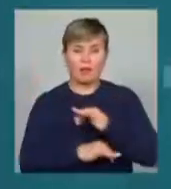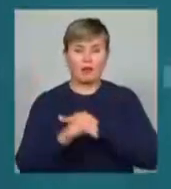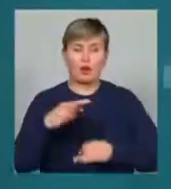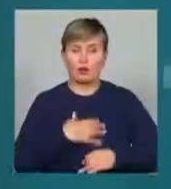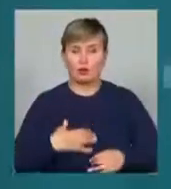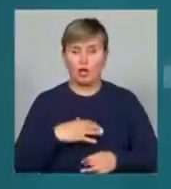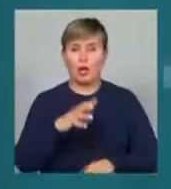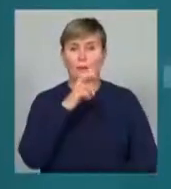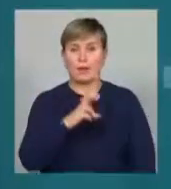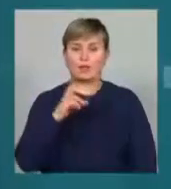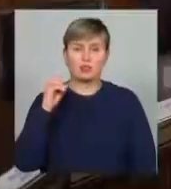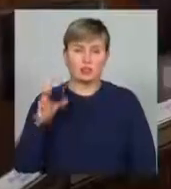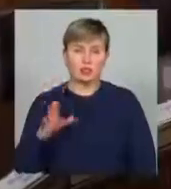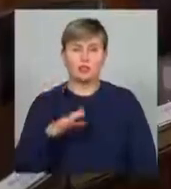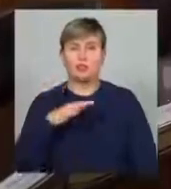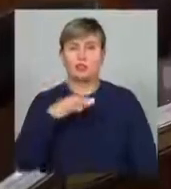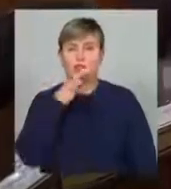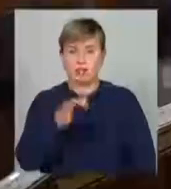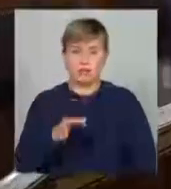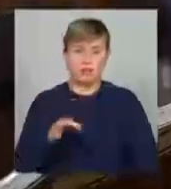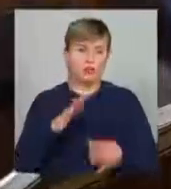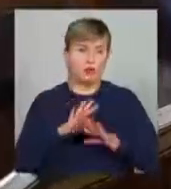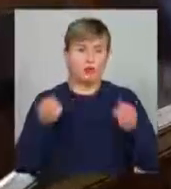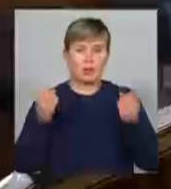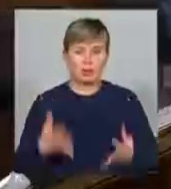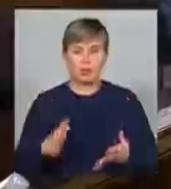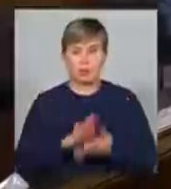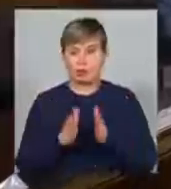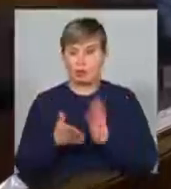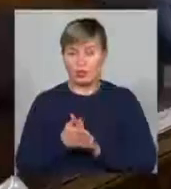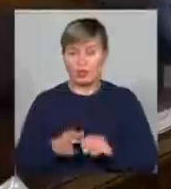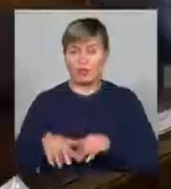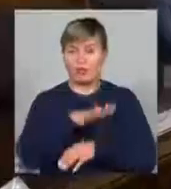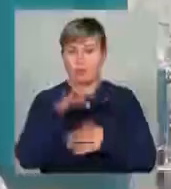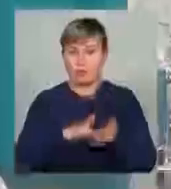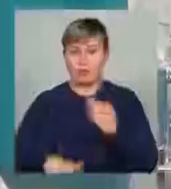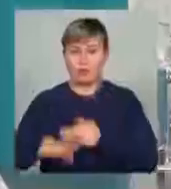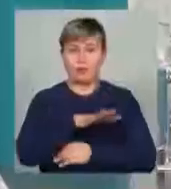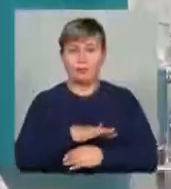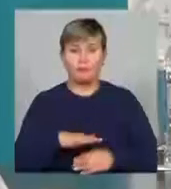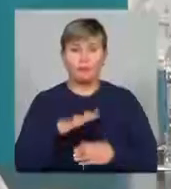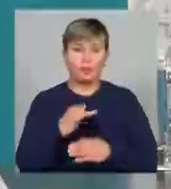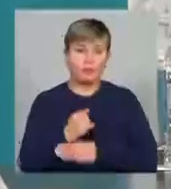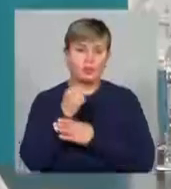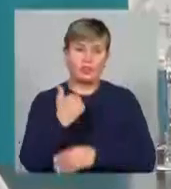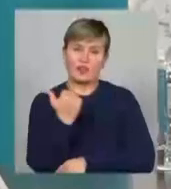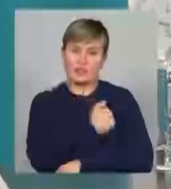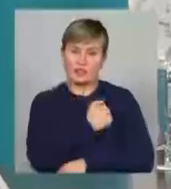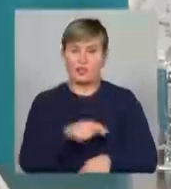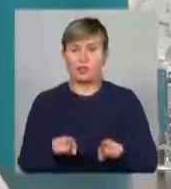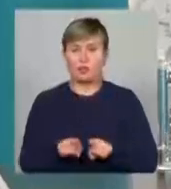Аким Бакыджан Сагентаев напомнил о непростой эпидситуации и призвал горожан поддержать кампанию по иммунизации, а теперь уже и ревакцинации